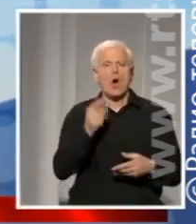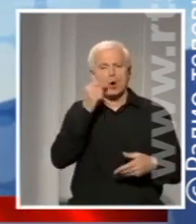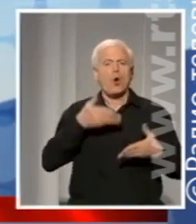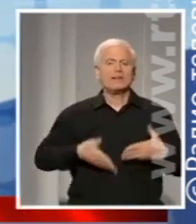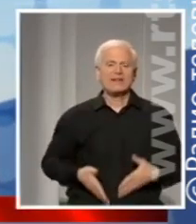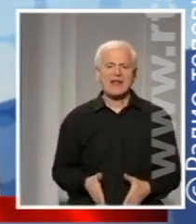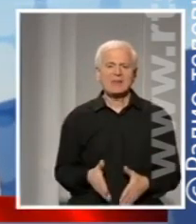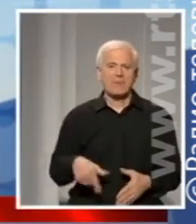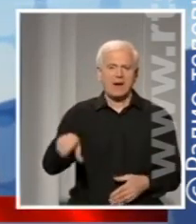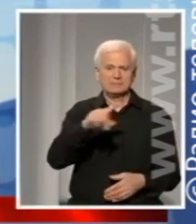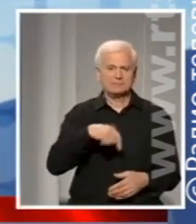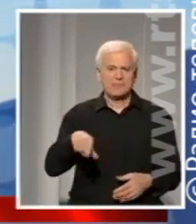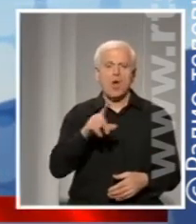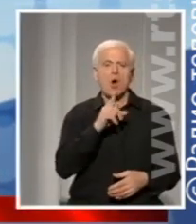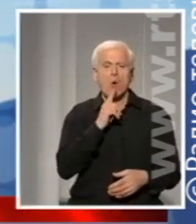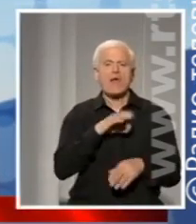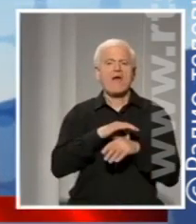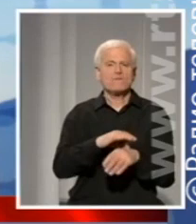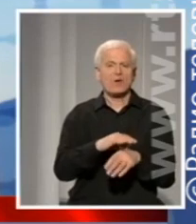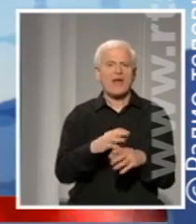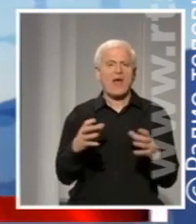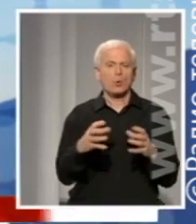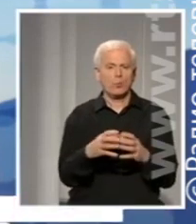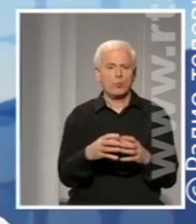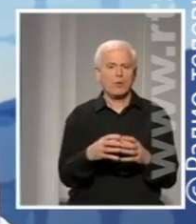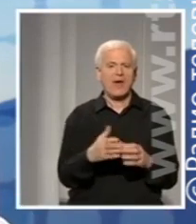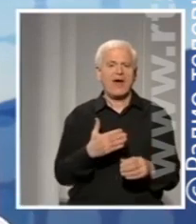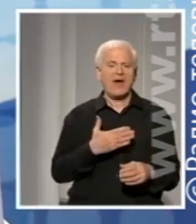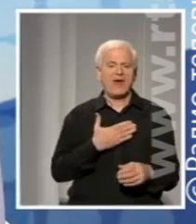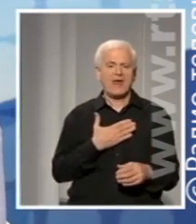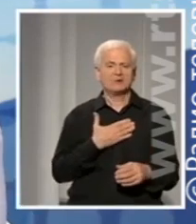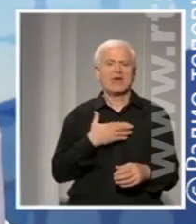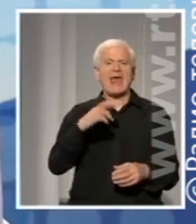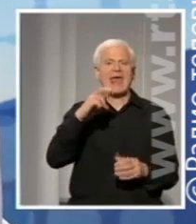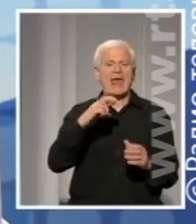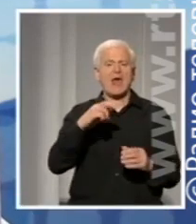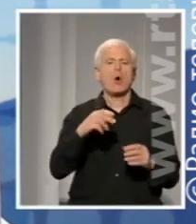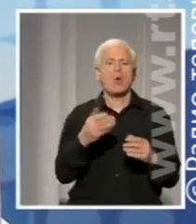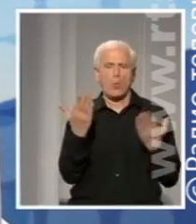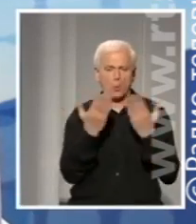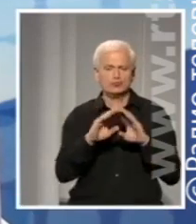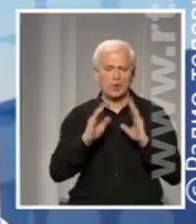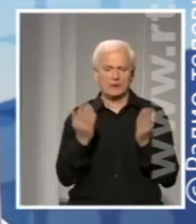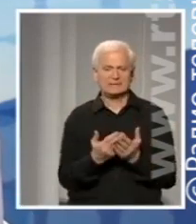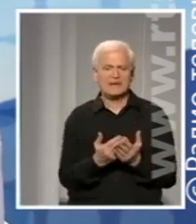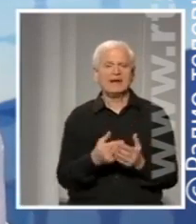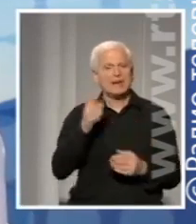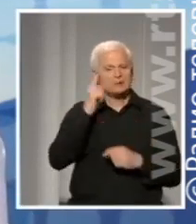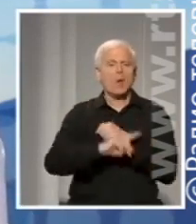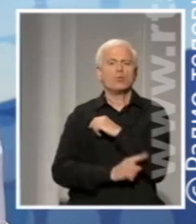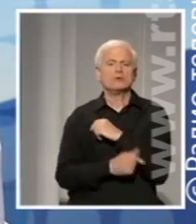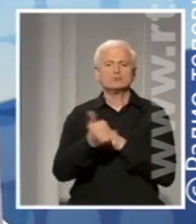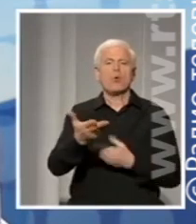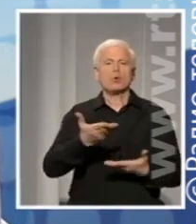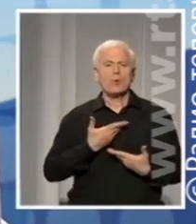roditeljima koji vode grupu, dakle, naše e-učionice. Dakle, učenici su dobili